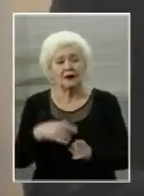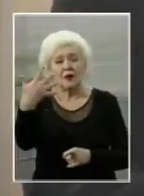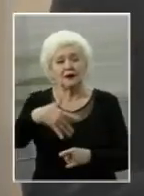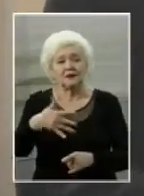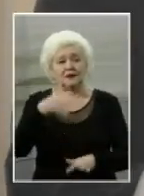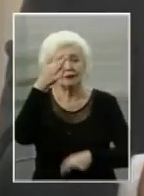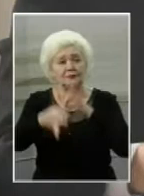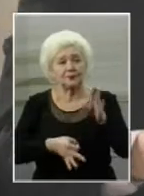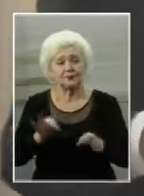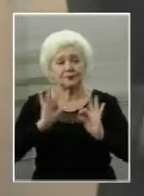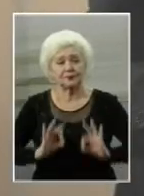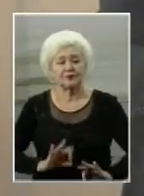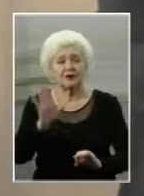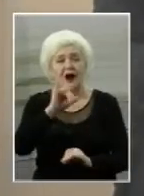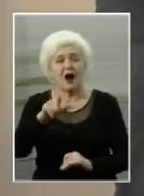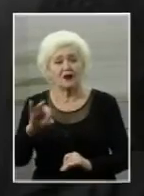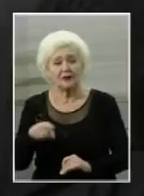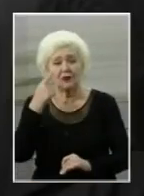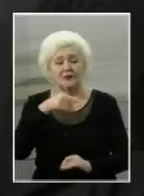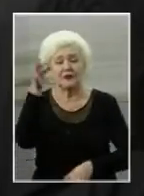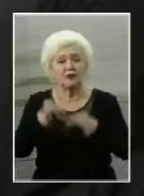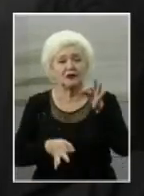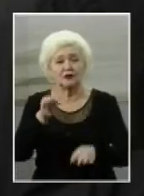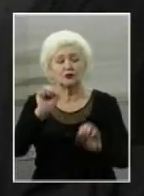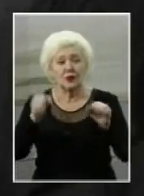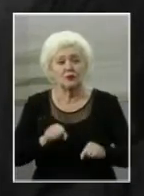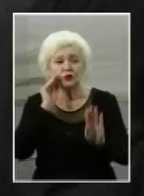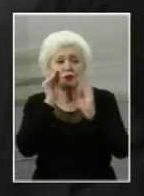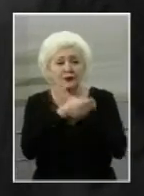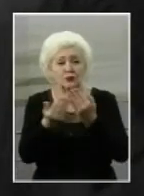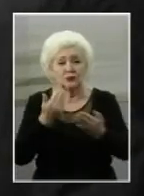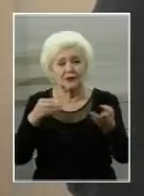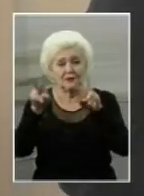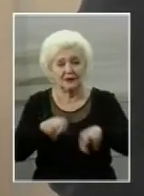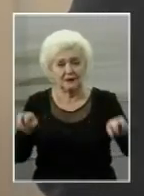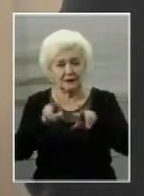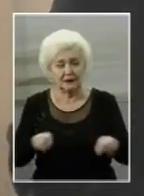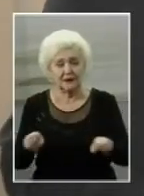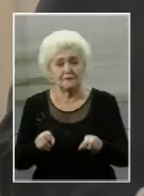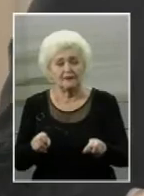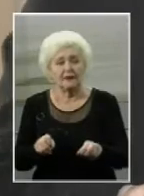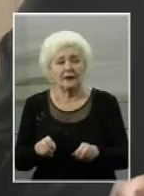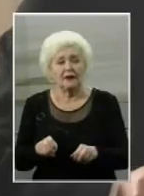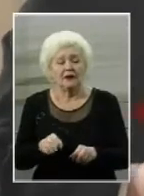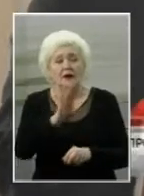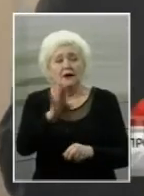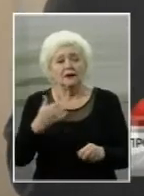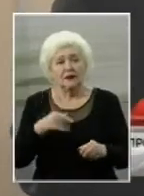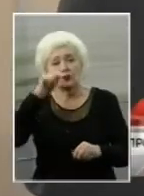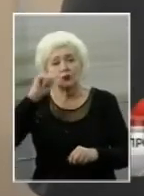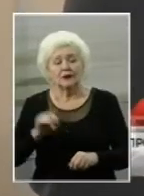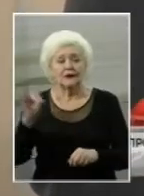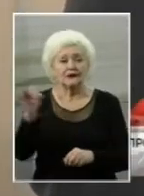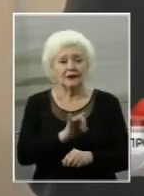діб. Прокурор Валерій Хараїв говорить, що підсудний може переховуватися від слідства. Він є громадянином як України, так і